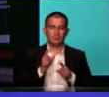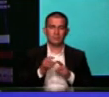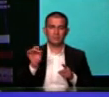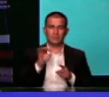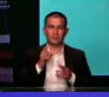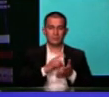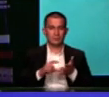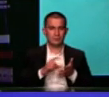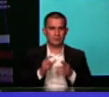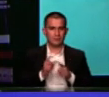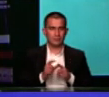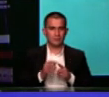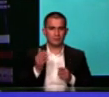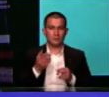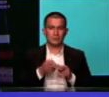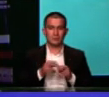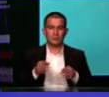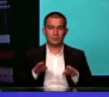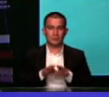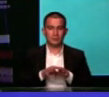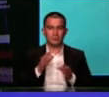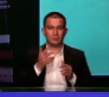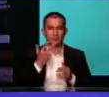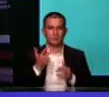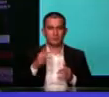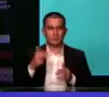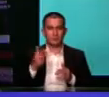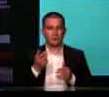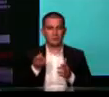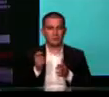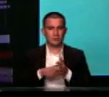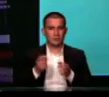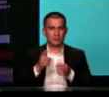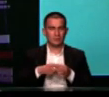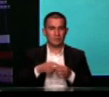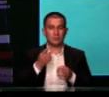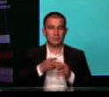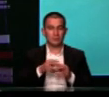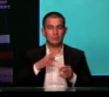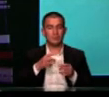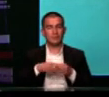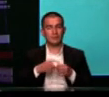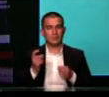matnni yopiq 333 kalitdan foydalanib ochamiz.